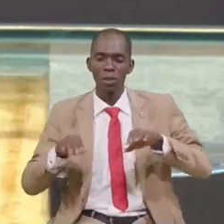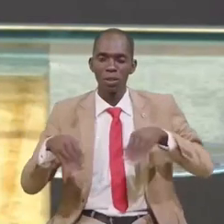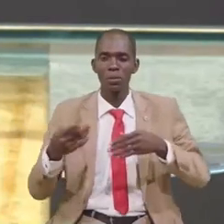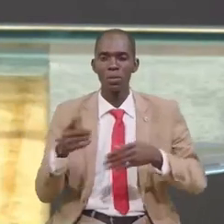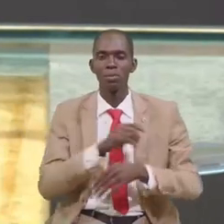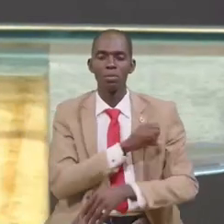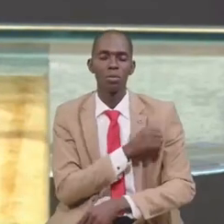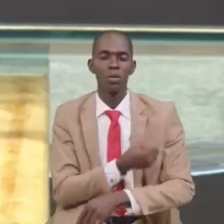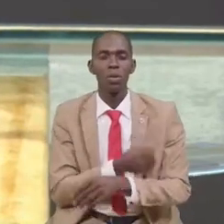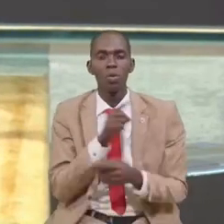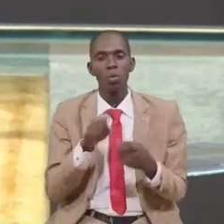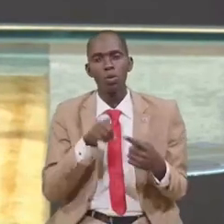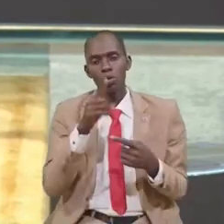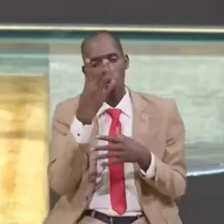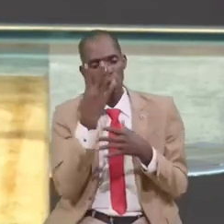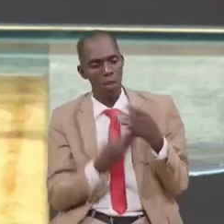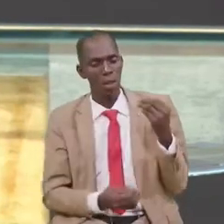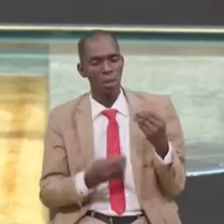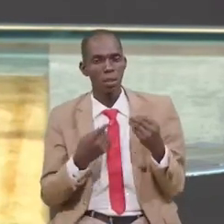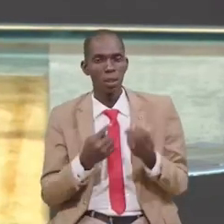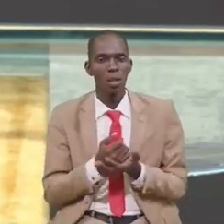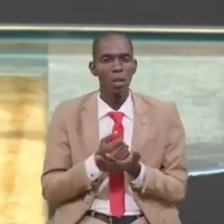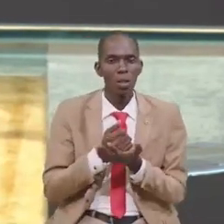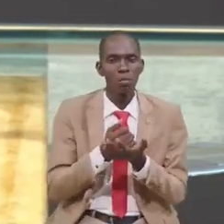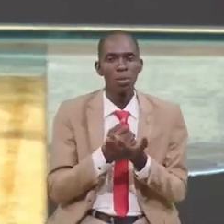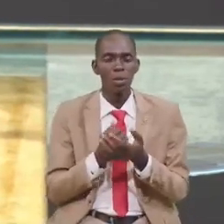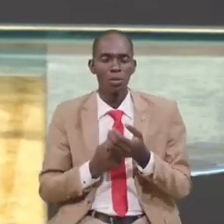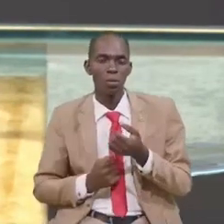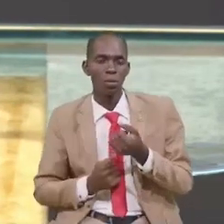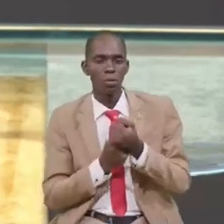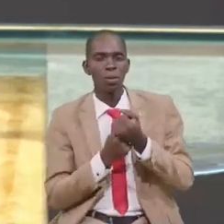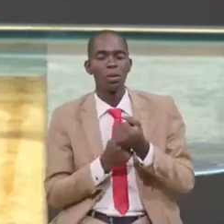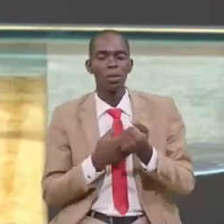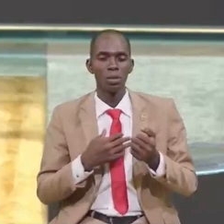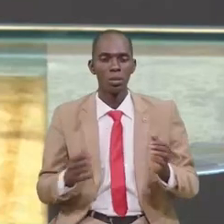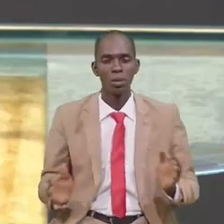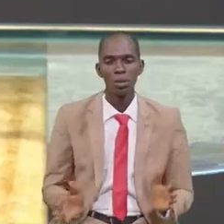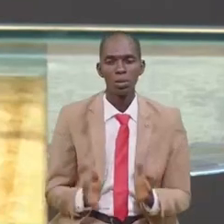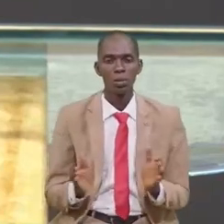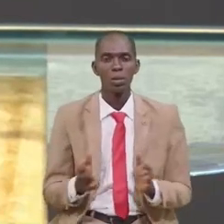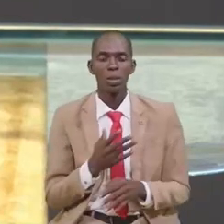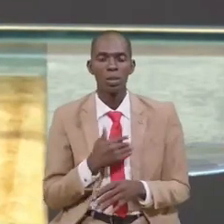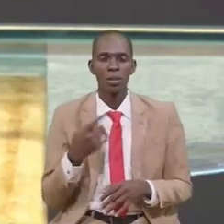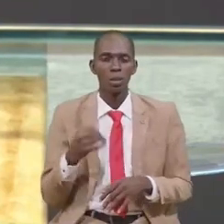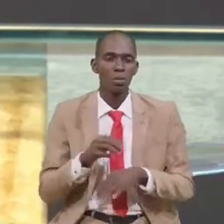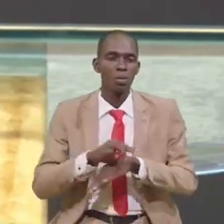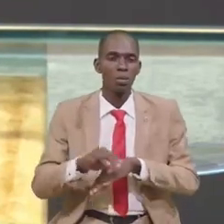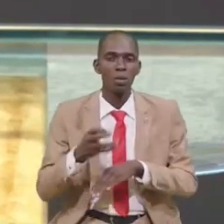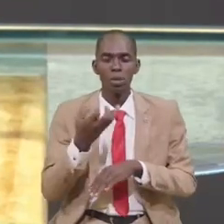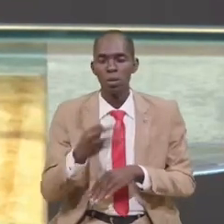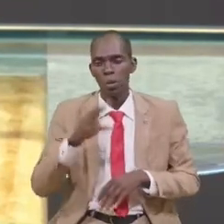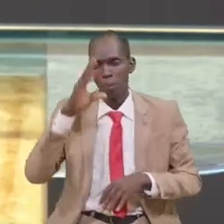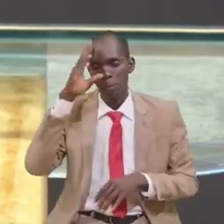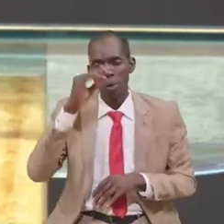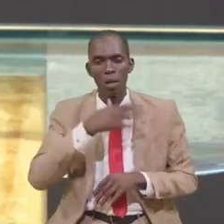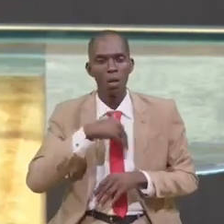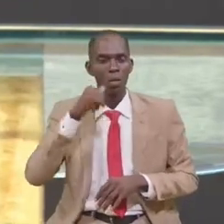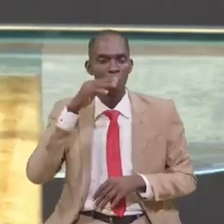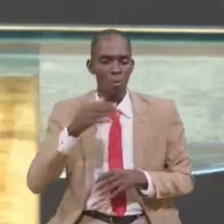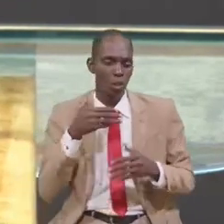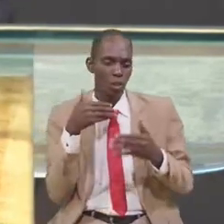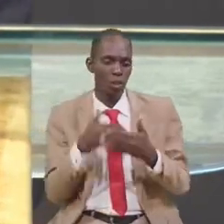Lorsque vous manquez de secours, d'aide, d'assistance, d'encouragement et du service des hommes